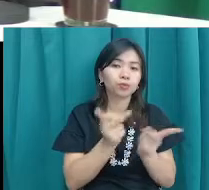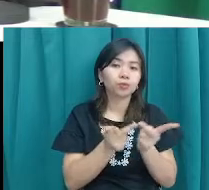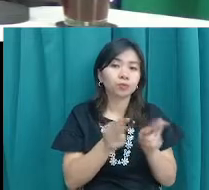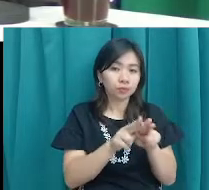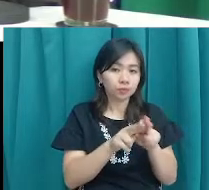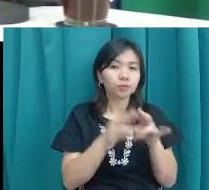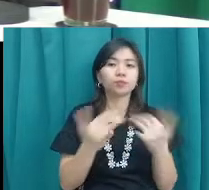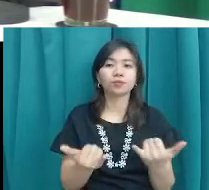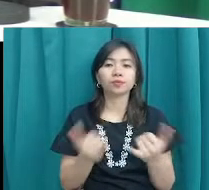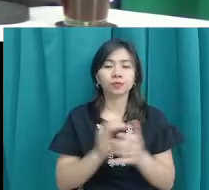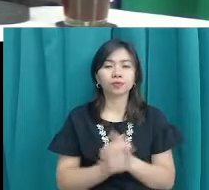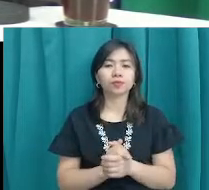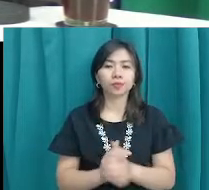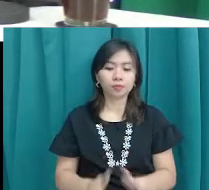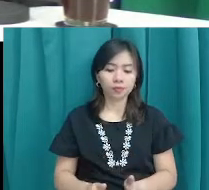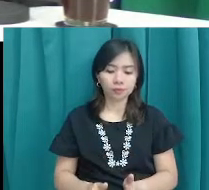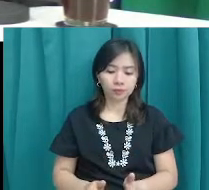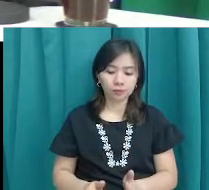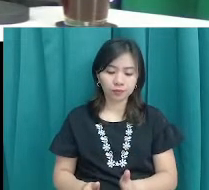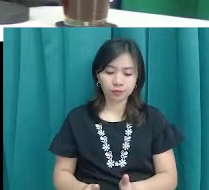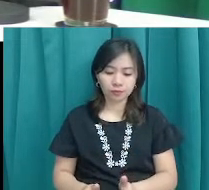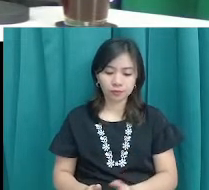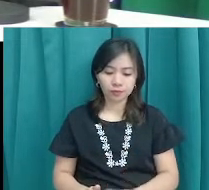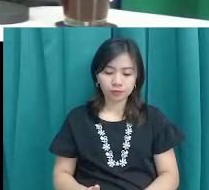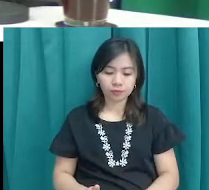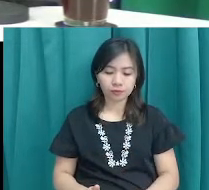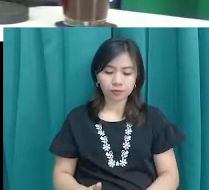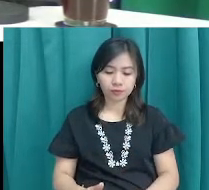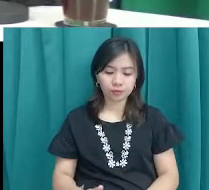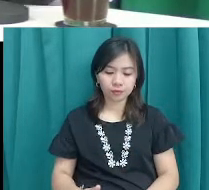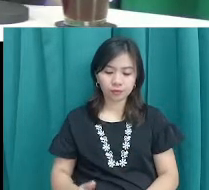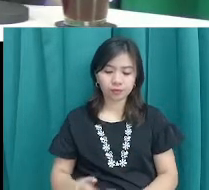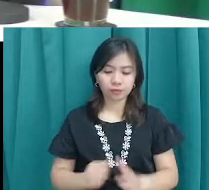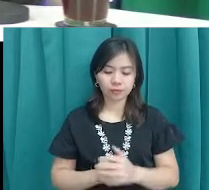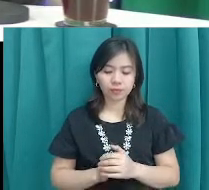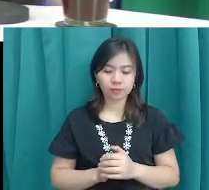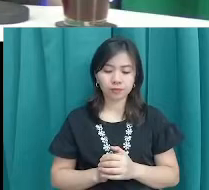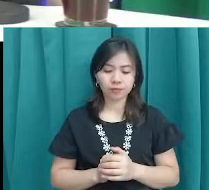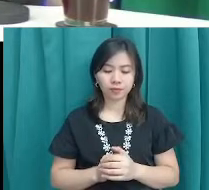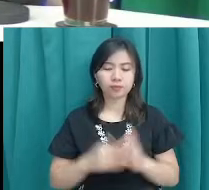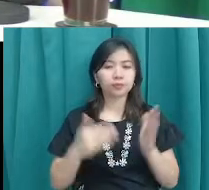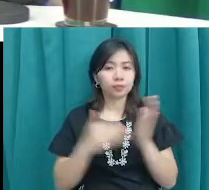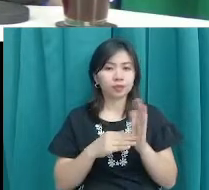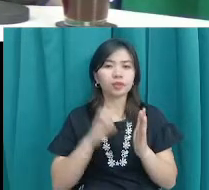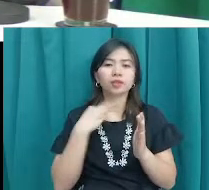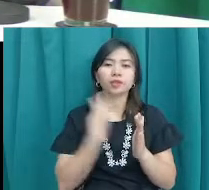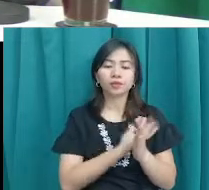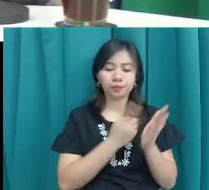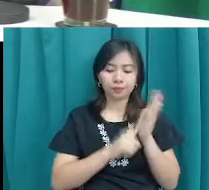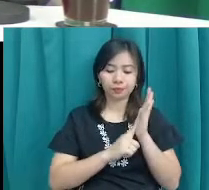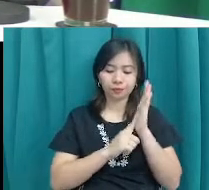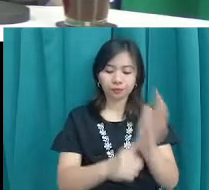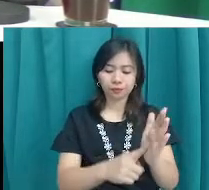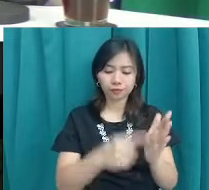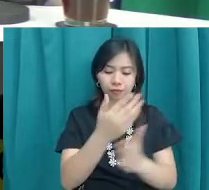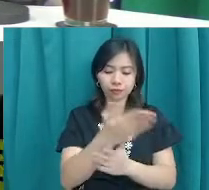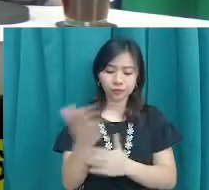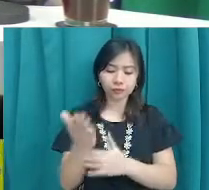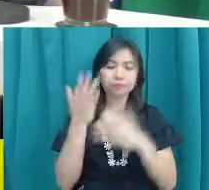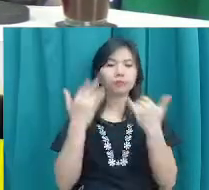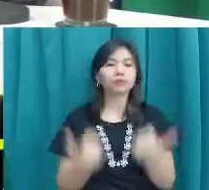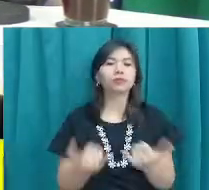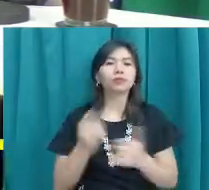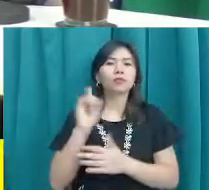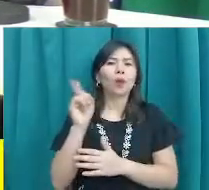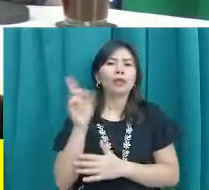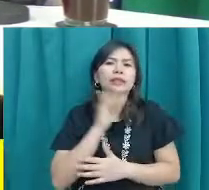ngayon na ender ng topic mo na ito, ipipresent ko sa inyo ang mga kadilikaduhan. You see, at ang pinaka mga nakakatakot